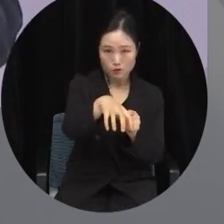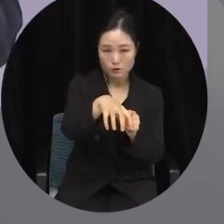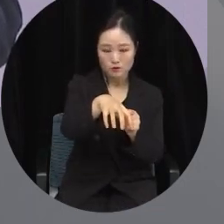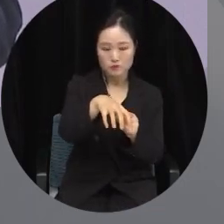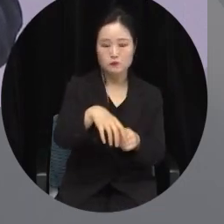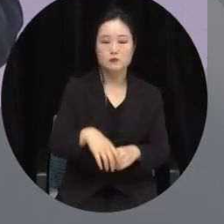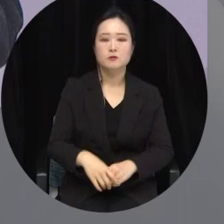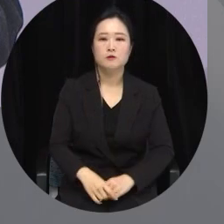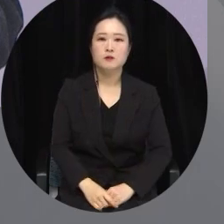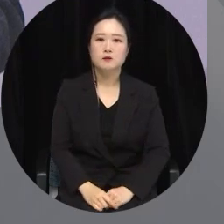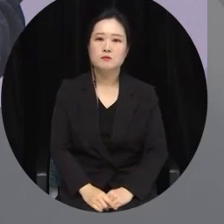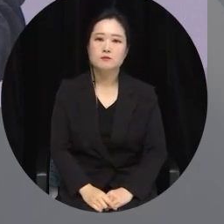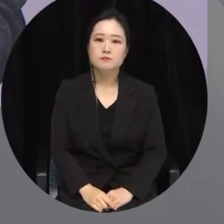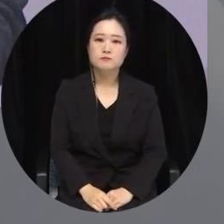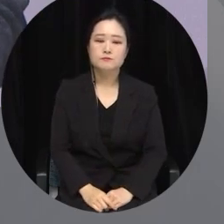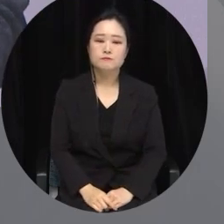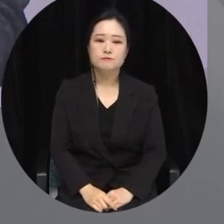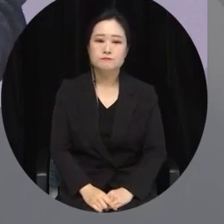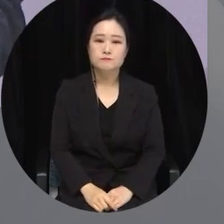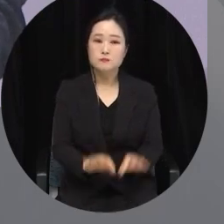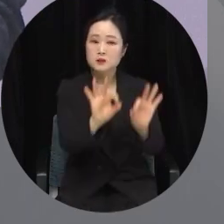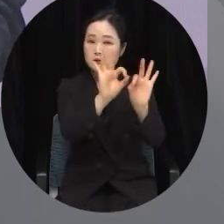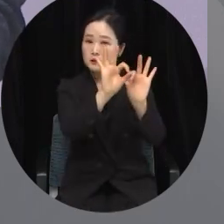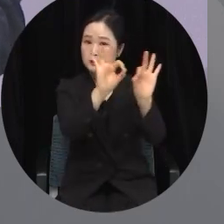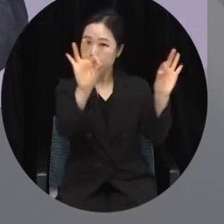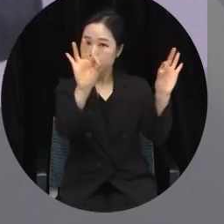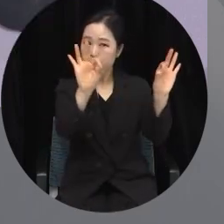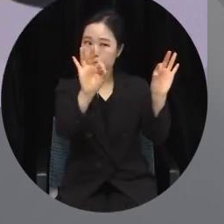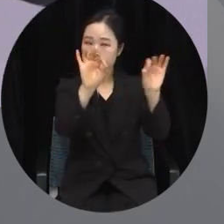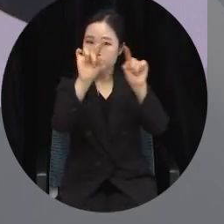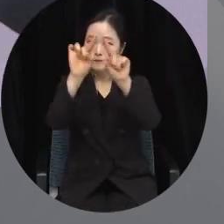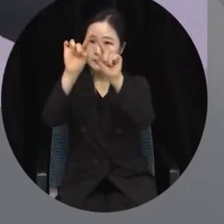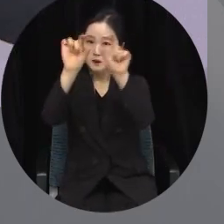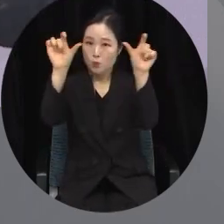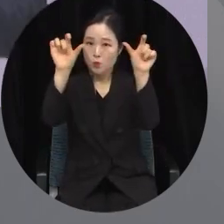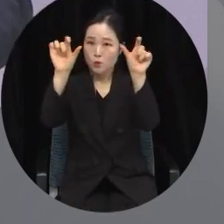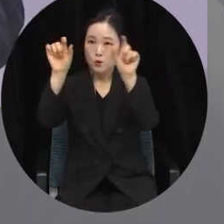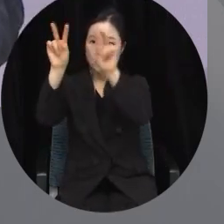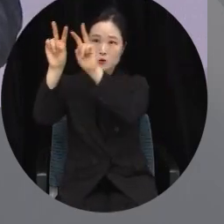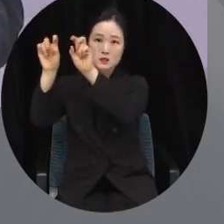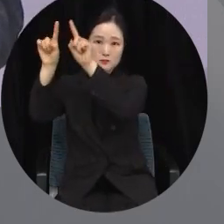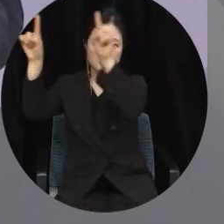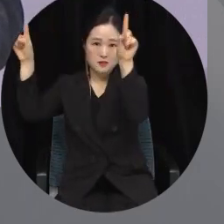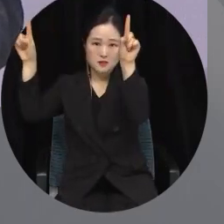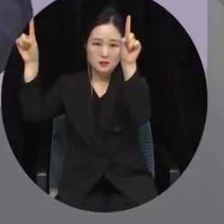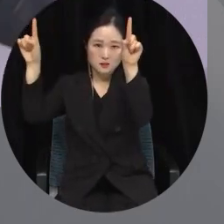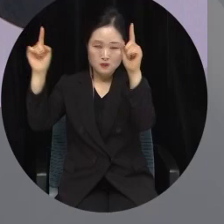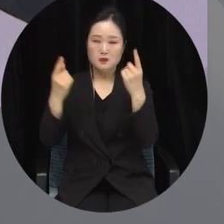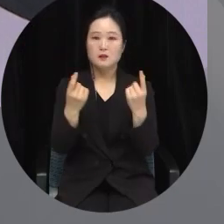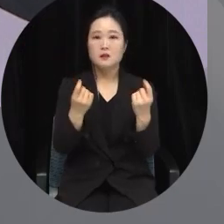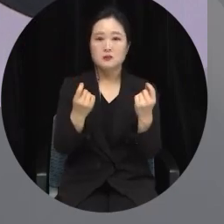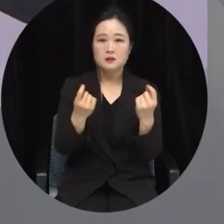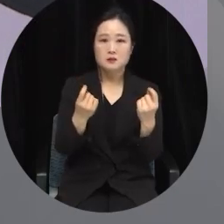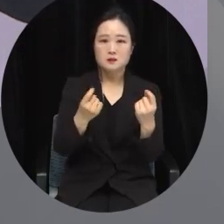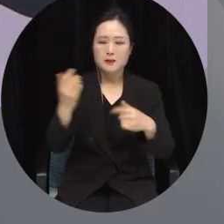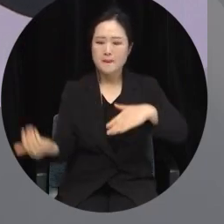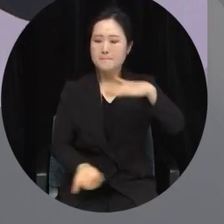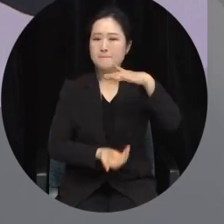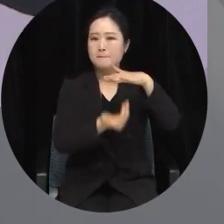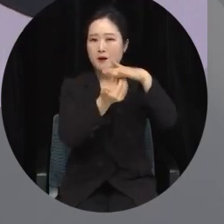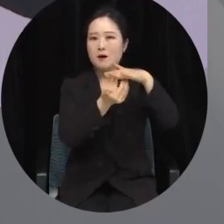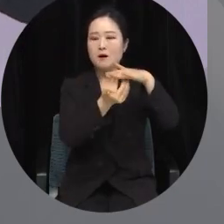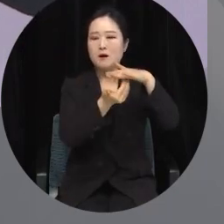그 10층, 15층 또 21층 같이 최대로 해봐야 신월